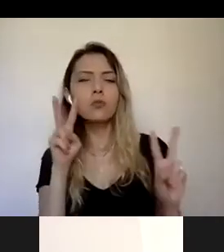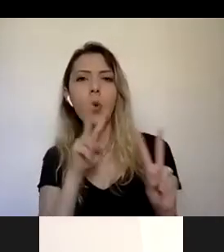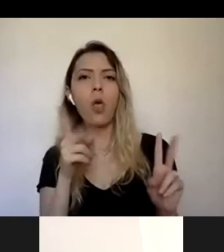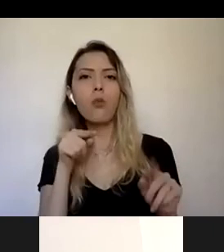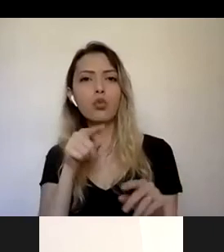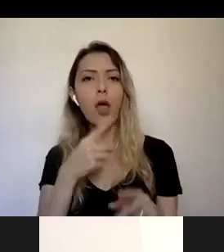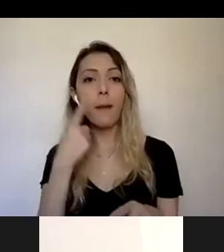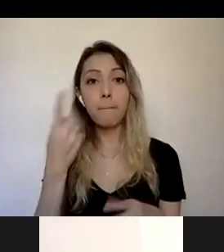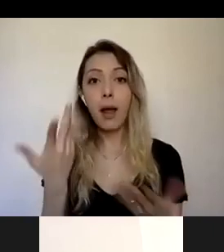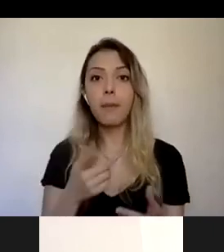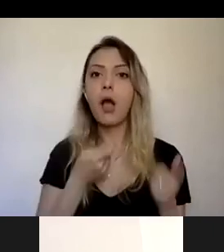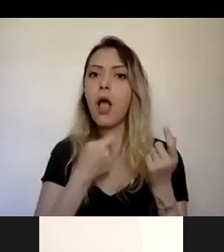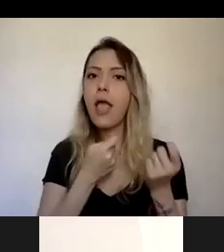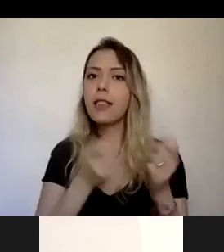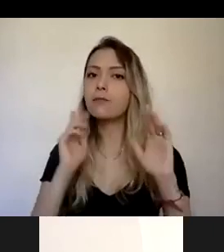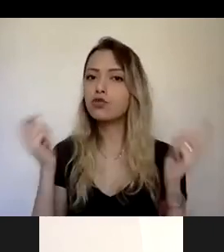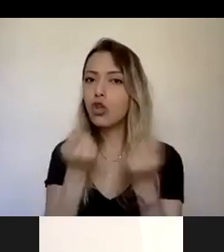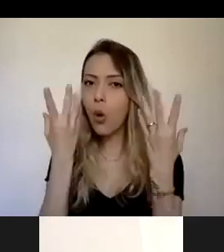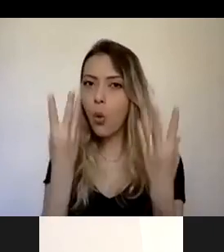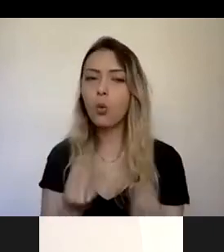eğitim faaliyetleri olabilir,